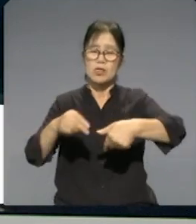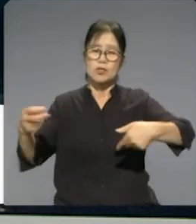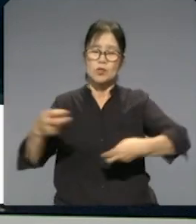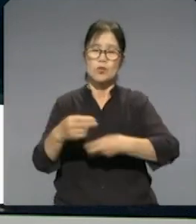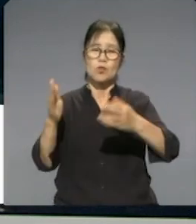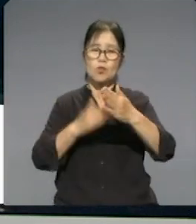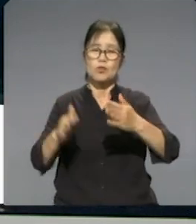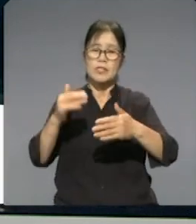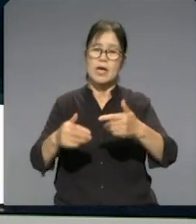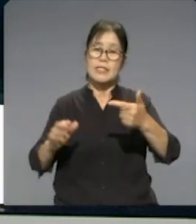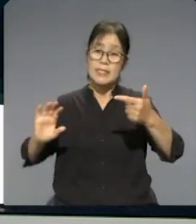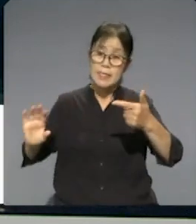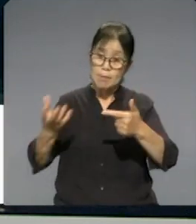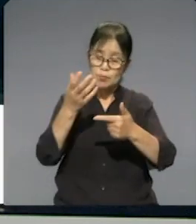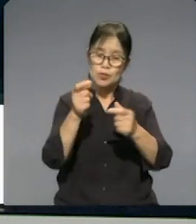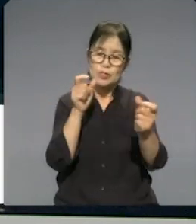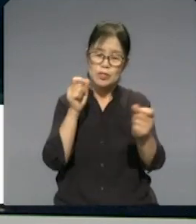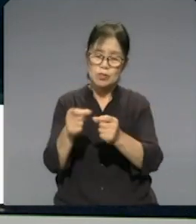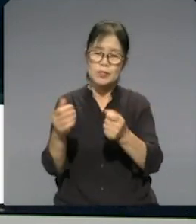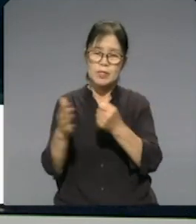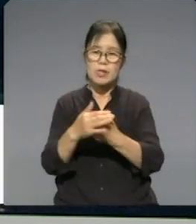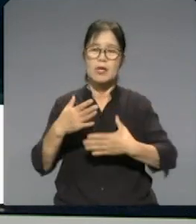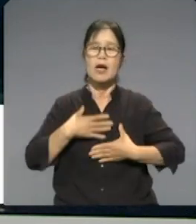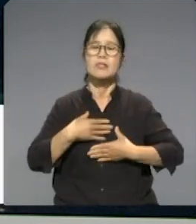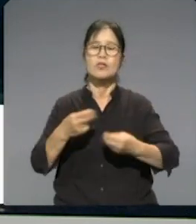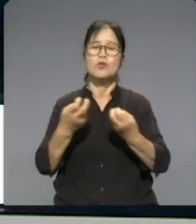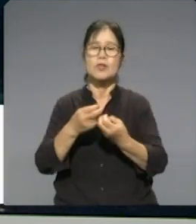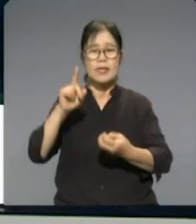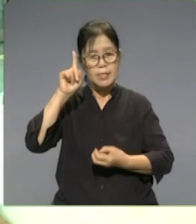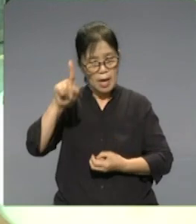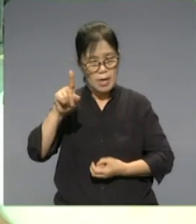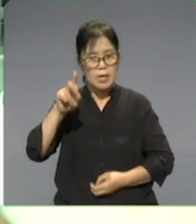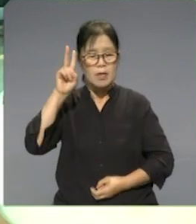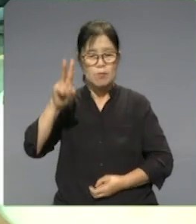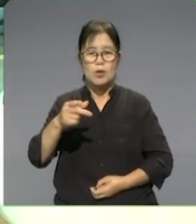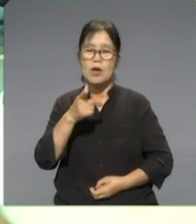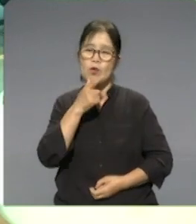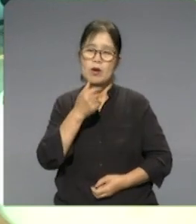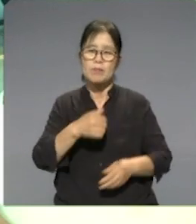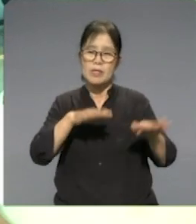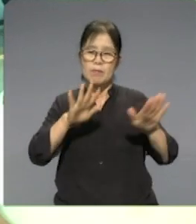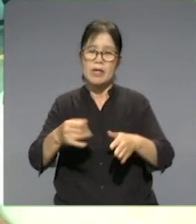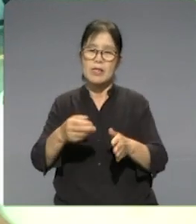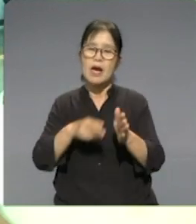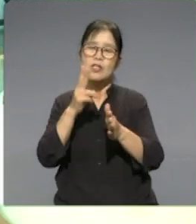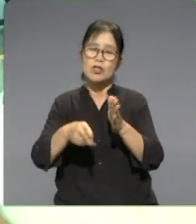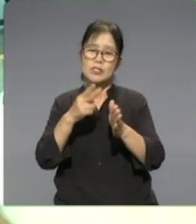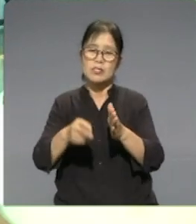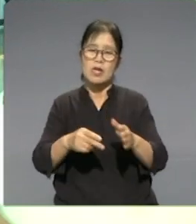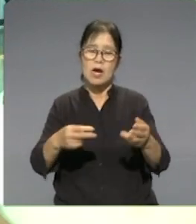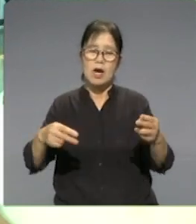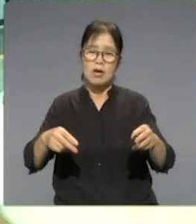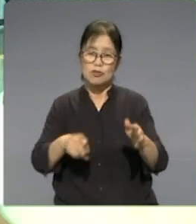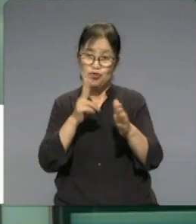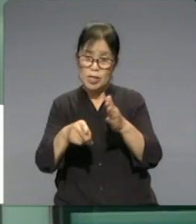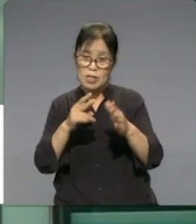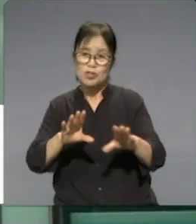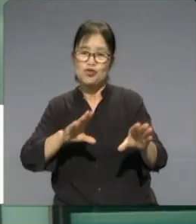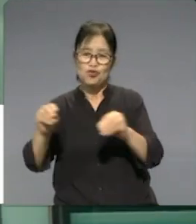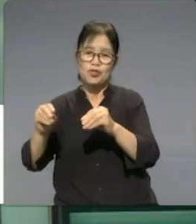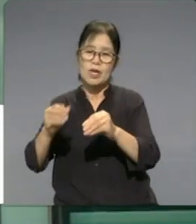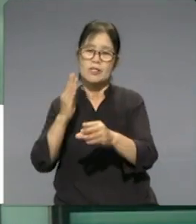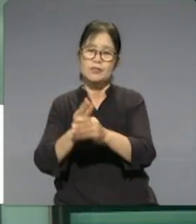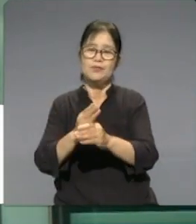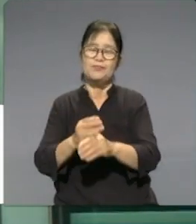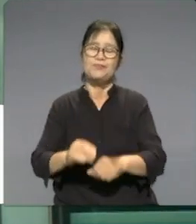인천교통공사는 제6호 태풍 카눈의 접근에 따른 안전조치로 내일과 모레 월미 바다열차 운행을 중단한다고 밝혔습니다.